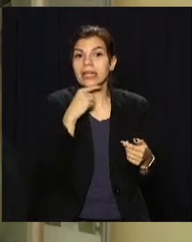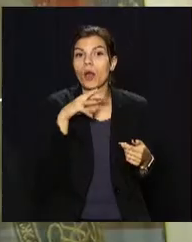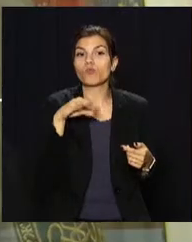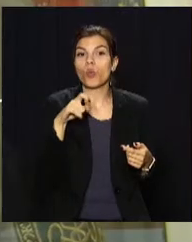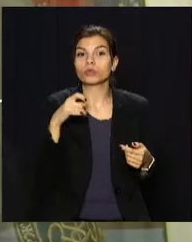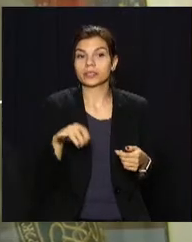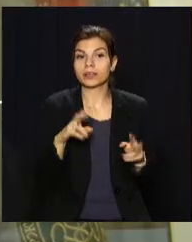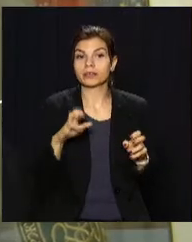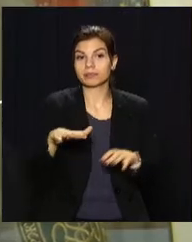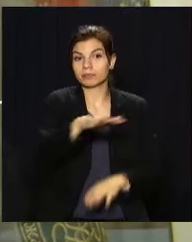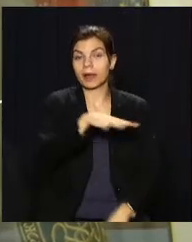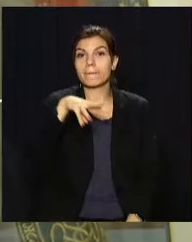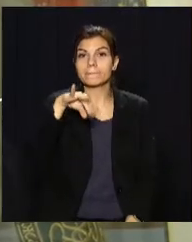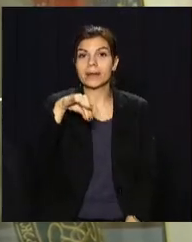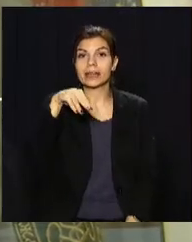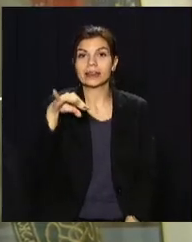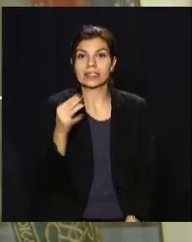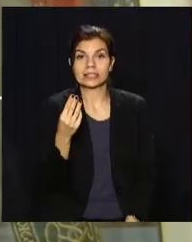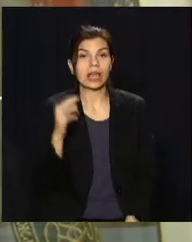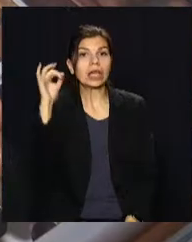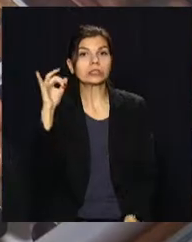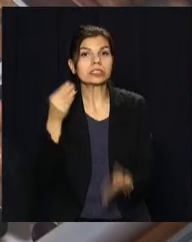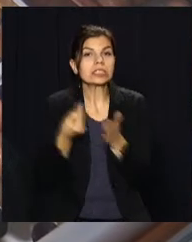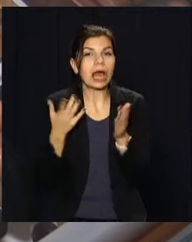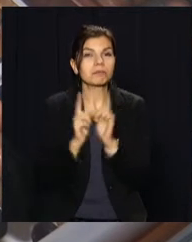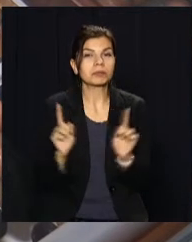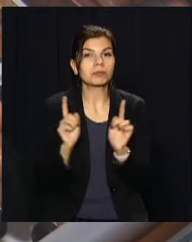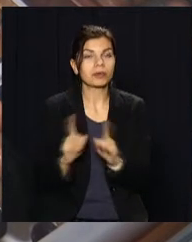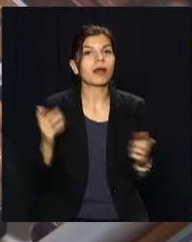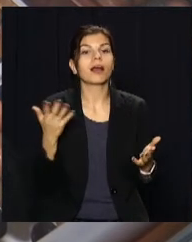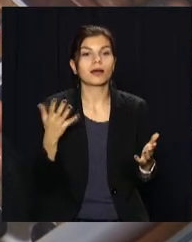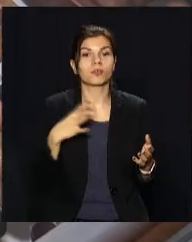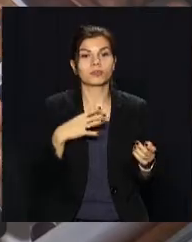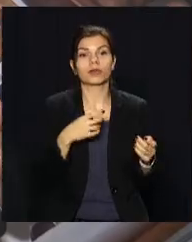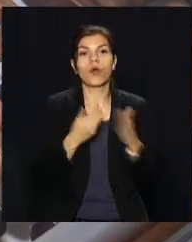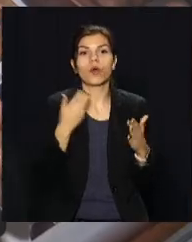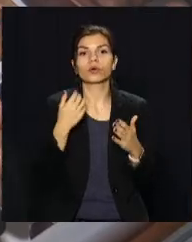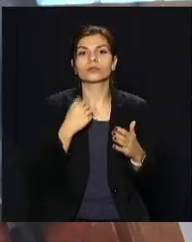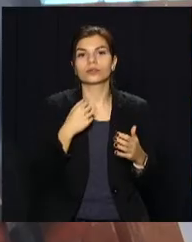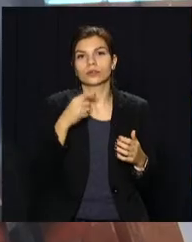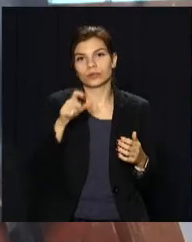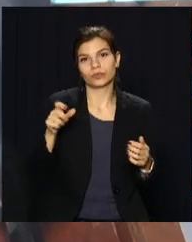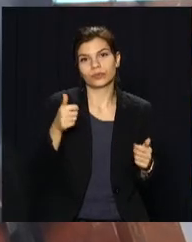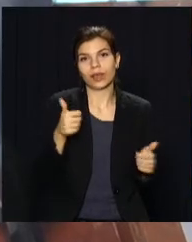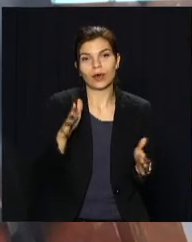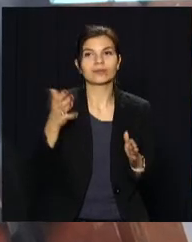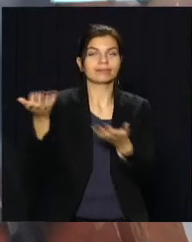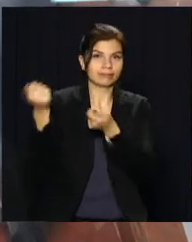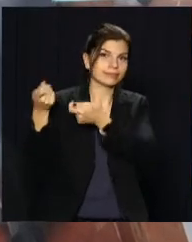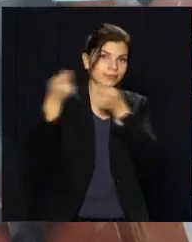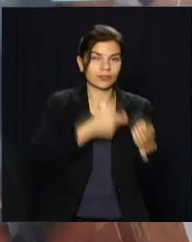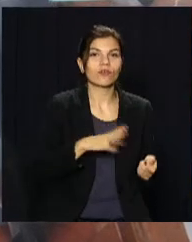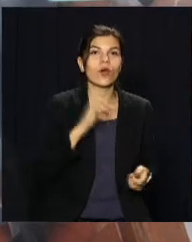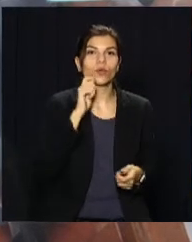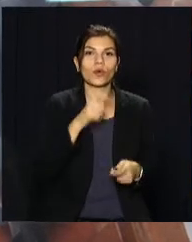музеєм митниці. Усі експонати там – історичні цінності, які митники вилучили у зловмисників та повернули до України.